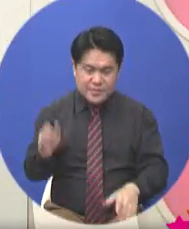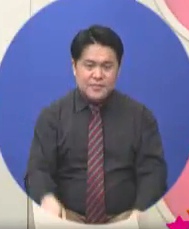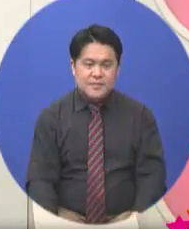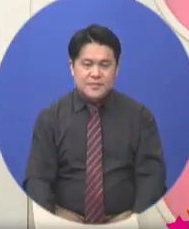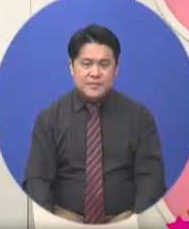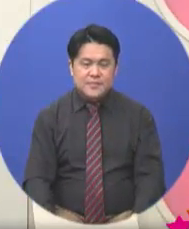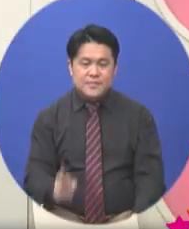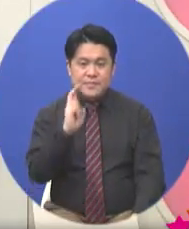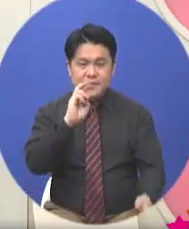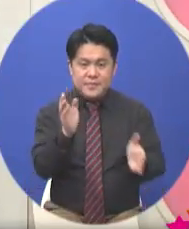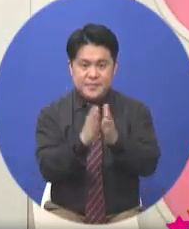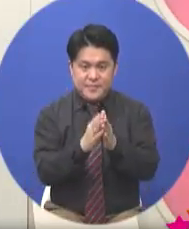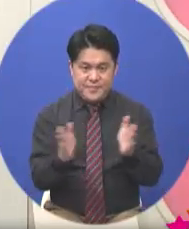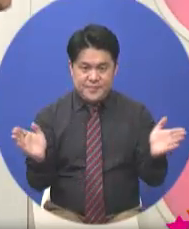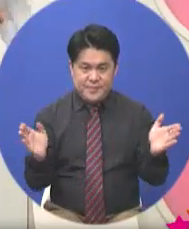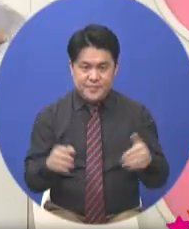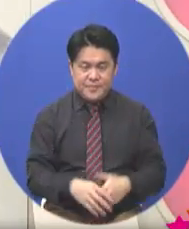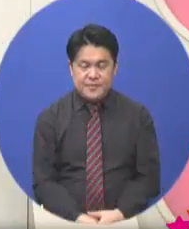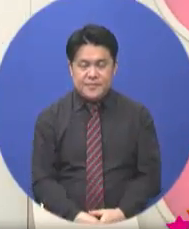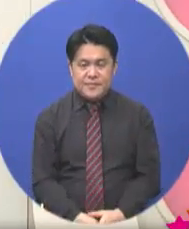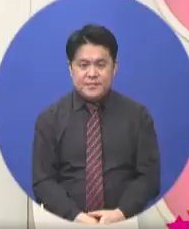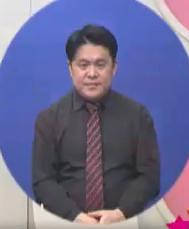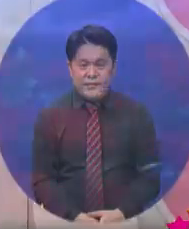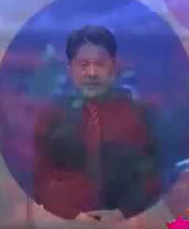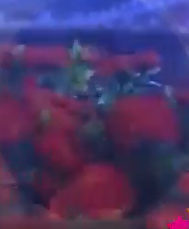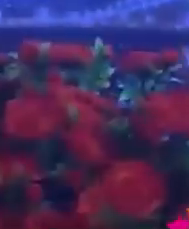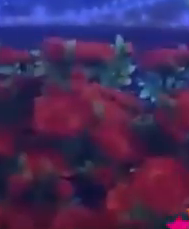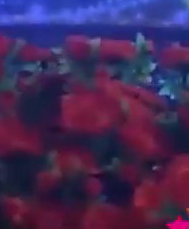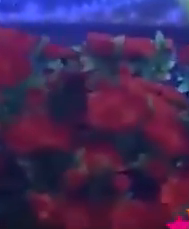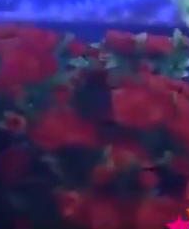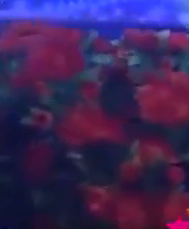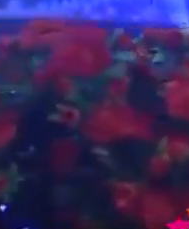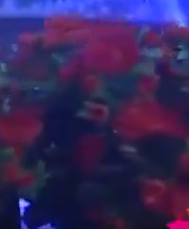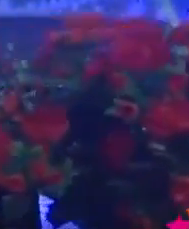사연 뮤직 큐. 큐.